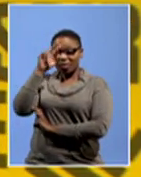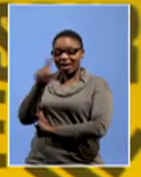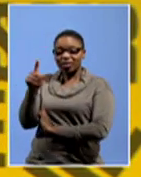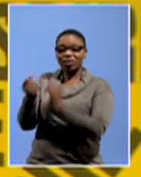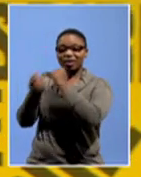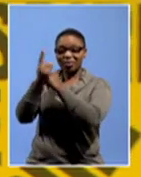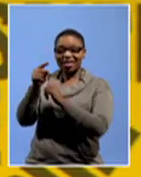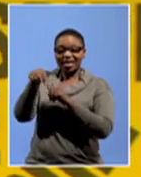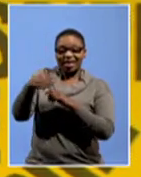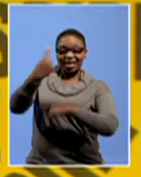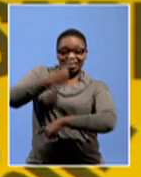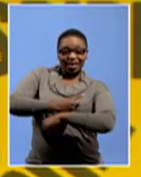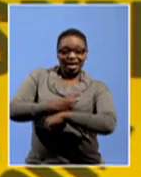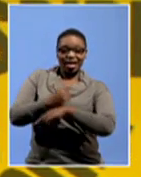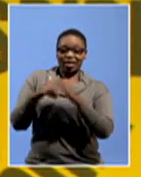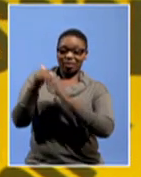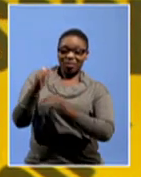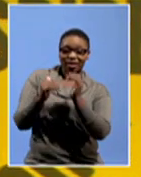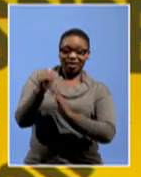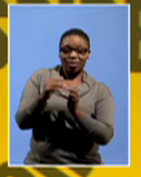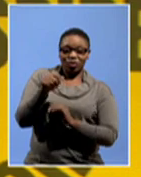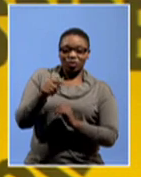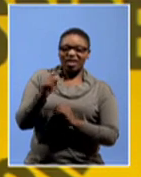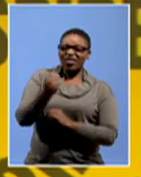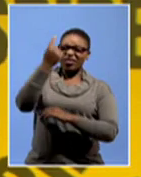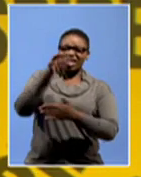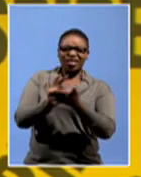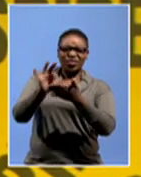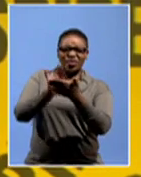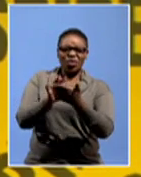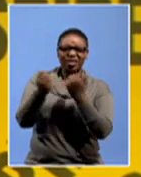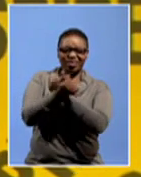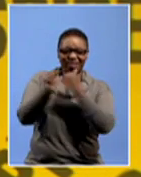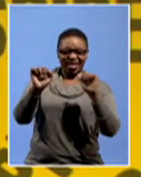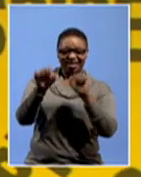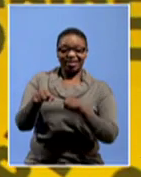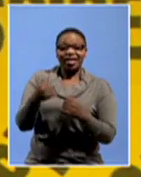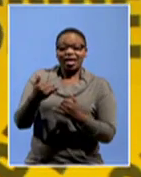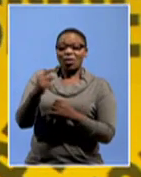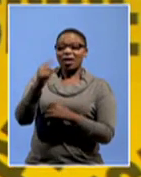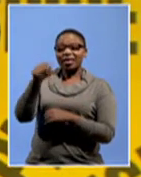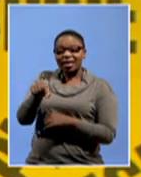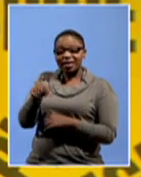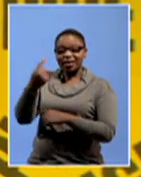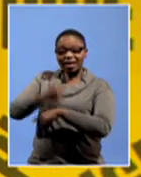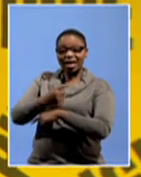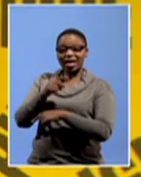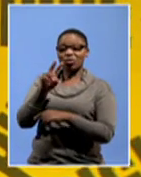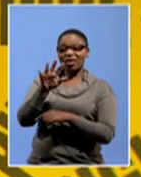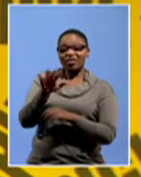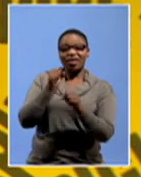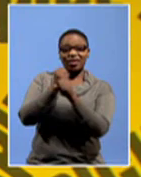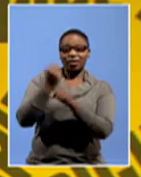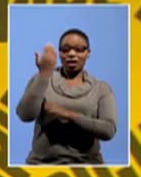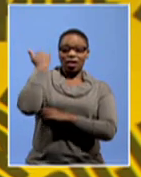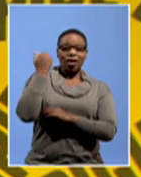this day in the build-up to that historic first democratic poll. So on this day 25 years ago, the first group of members